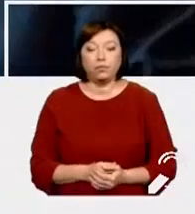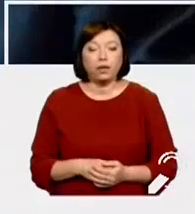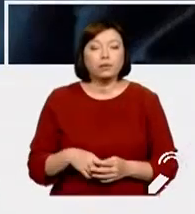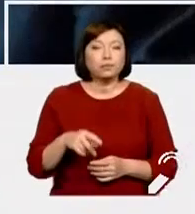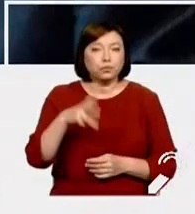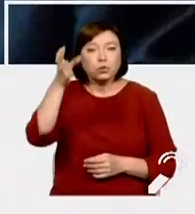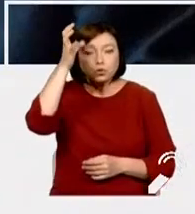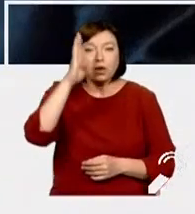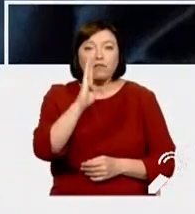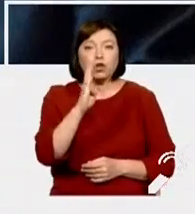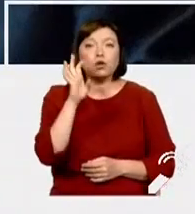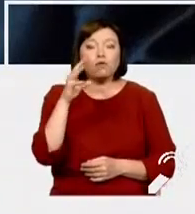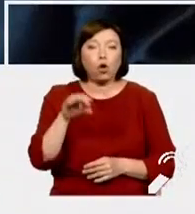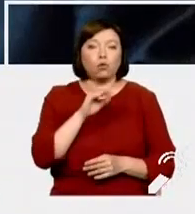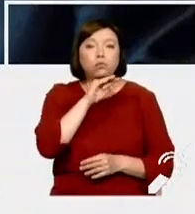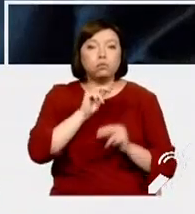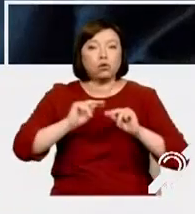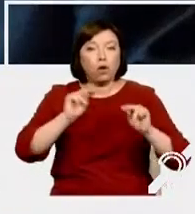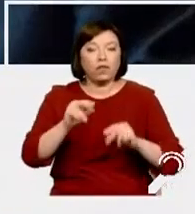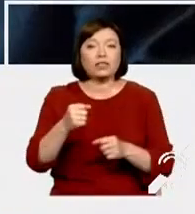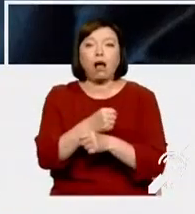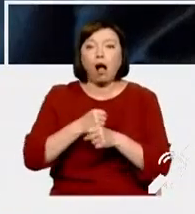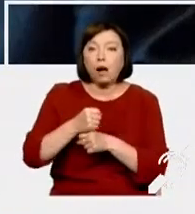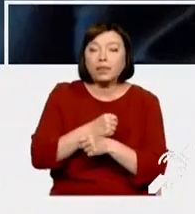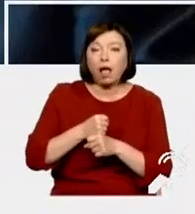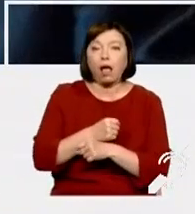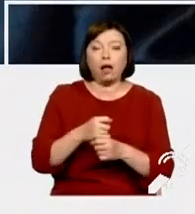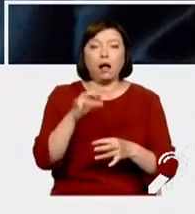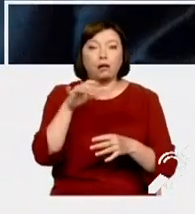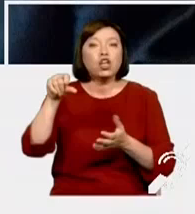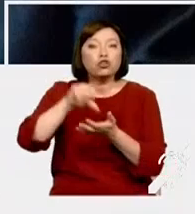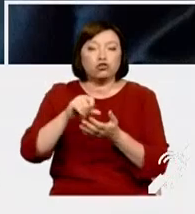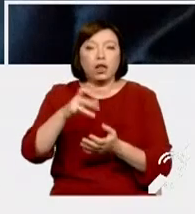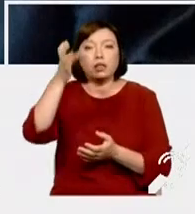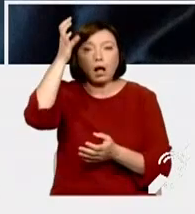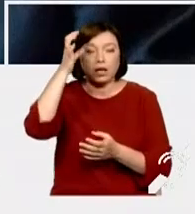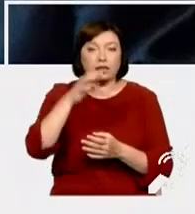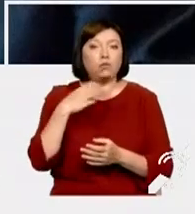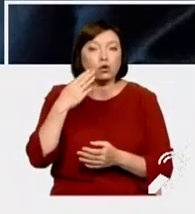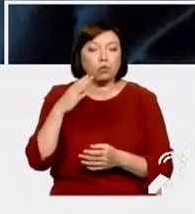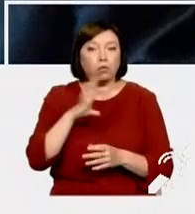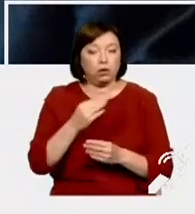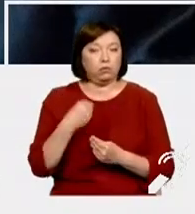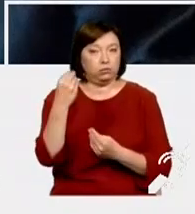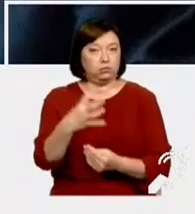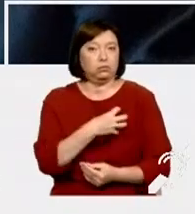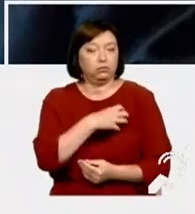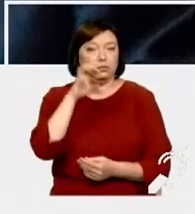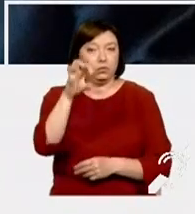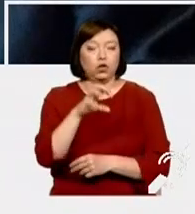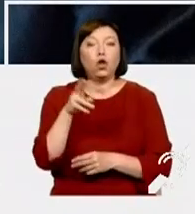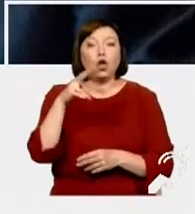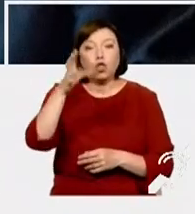cercetătorul Victor Voicu profesor în farmacologie membru al Academiei române i a fost conferit titlul Onorific doctor honoris